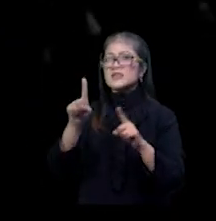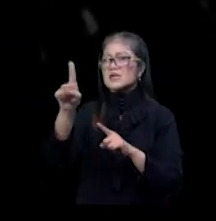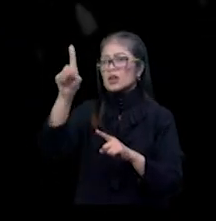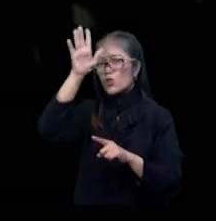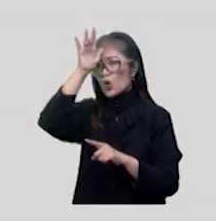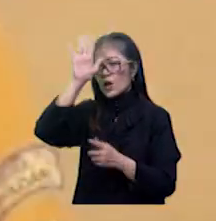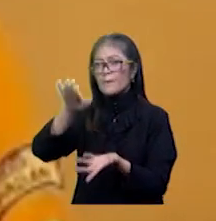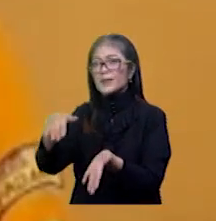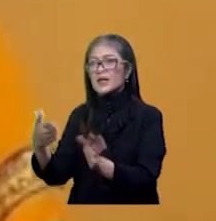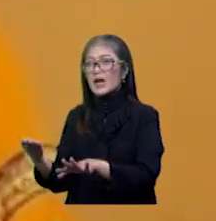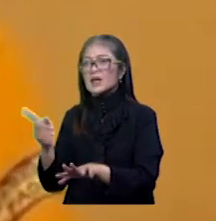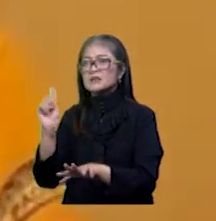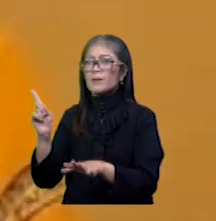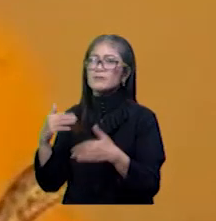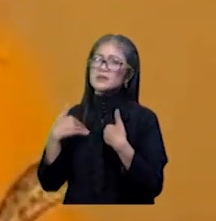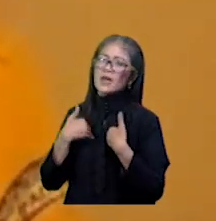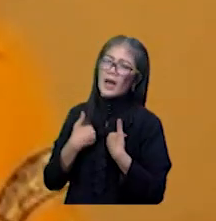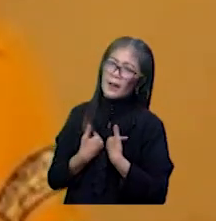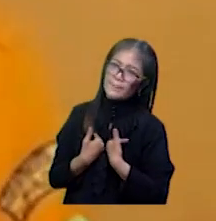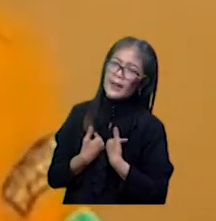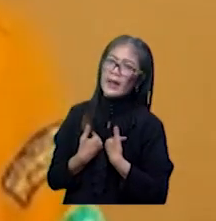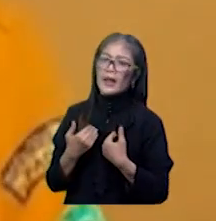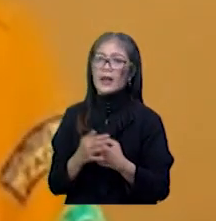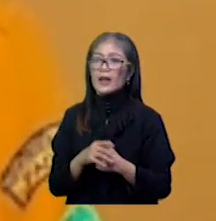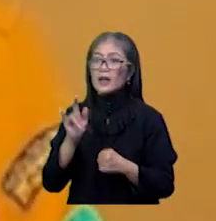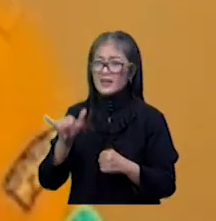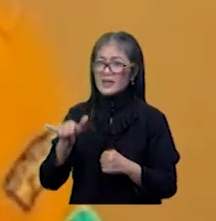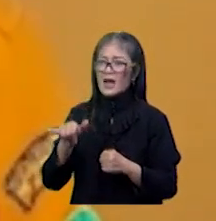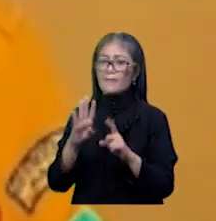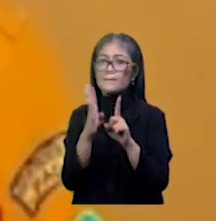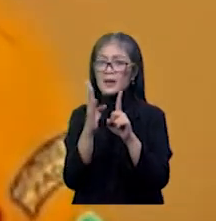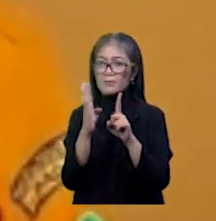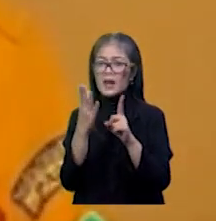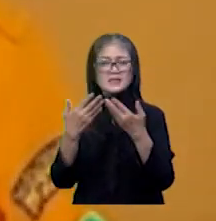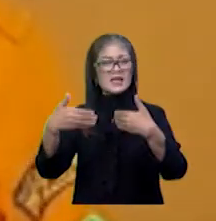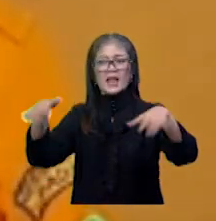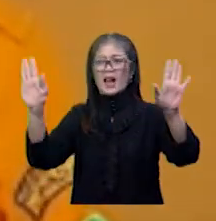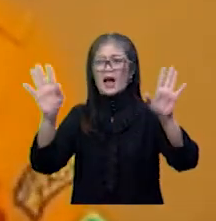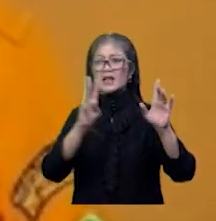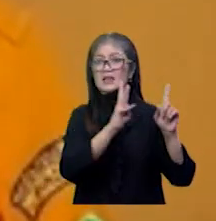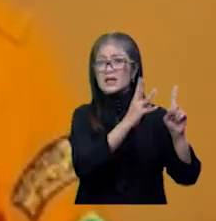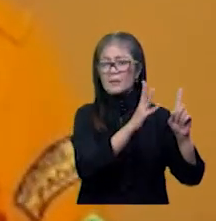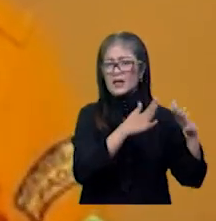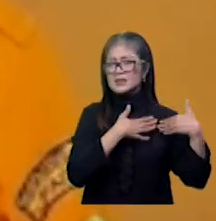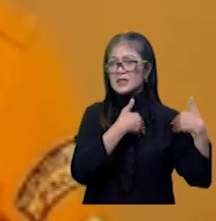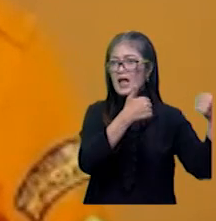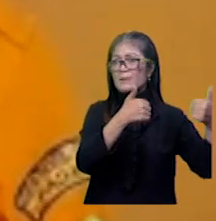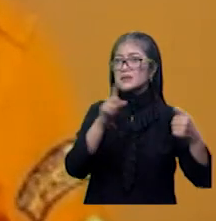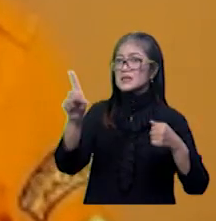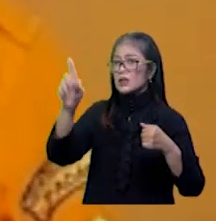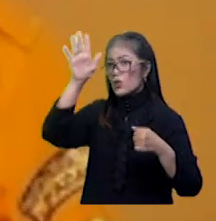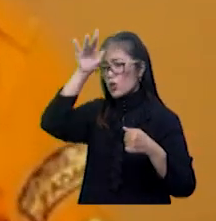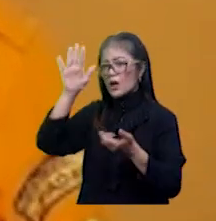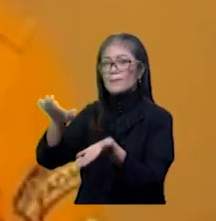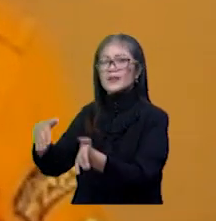kambuh. Dia Trabas Adventure hilang. 13 ditemukan selamat dan satu orang meninggal dunia. Kronologis meninggal